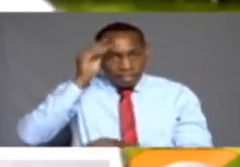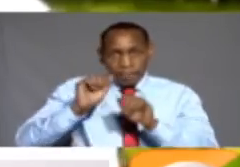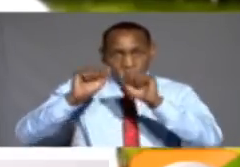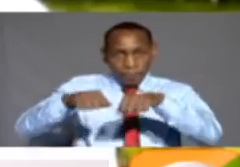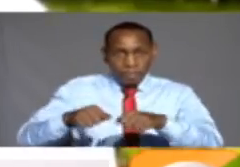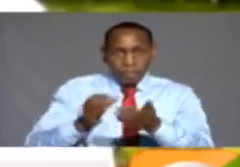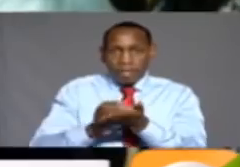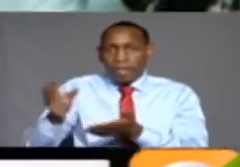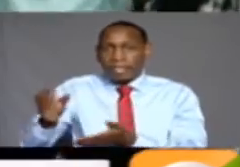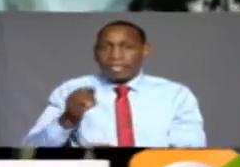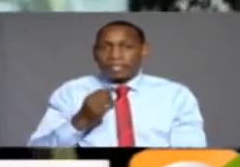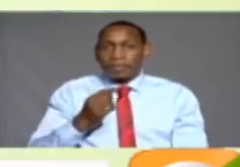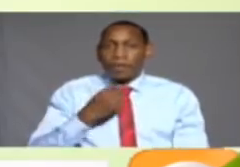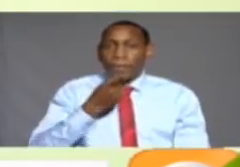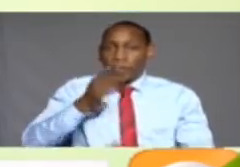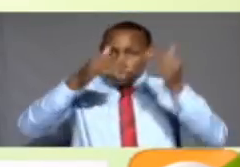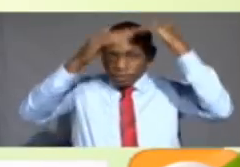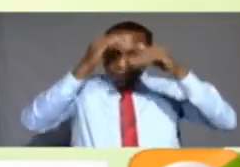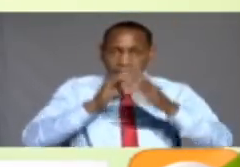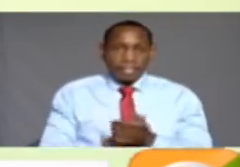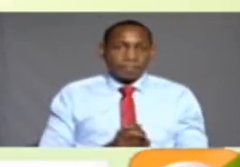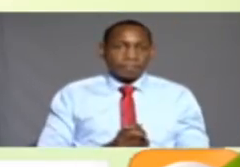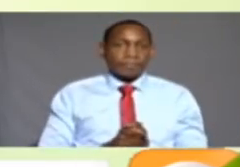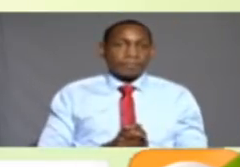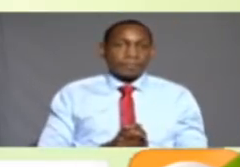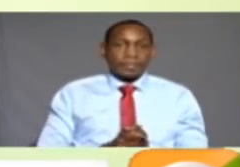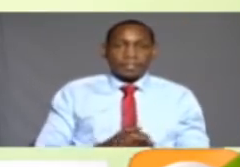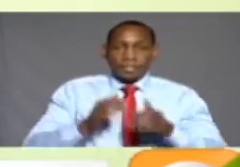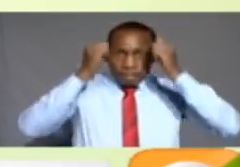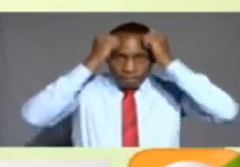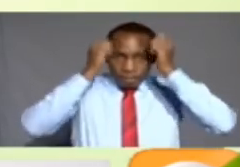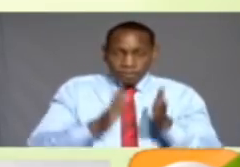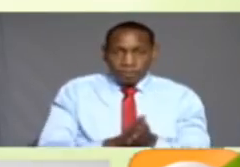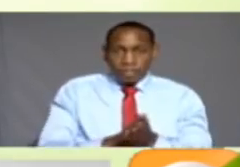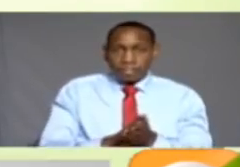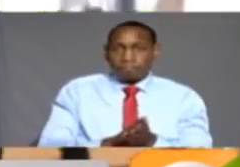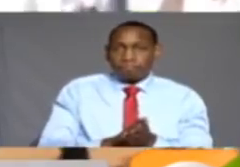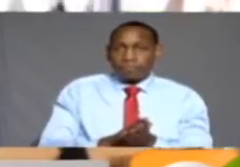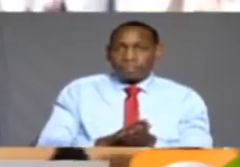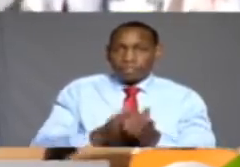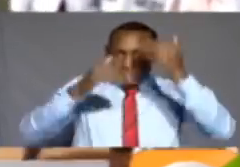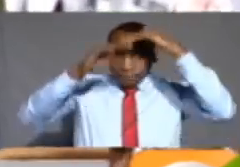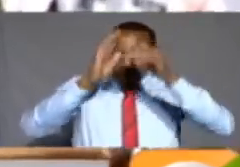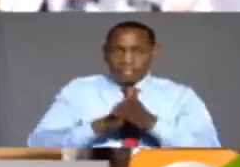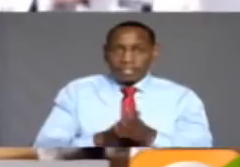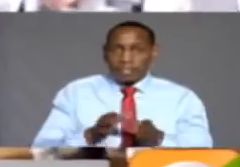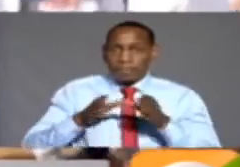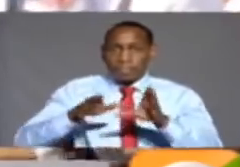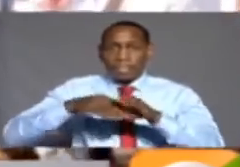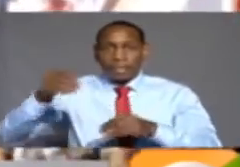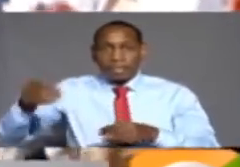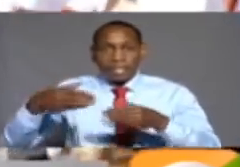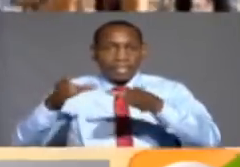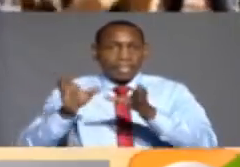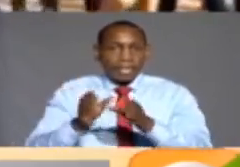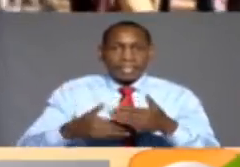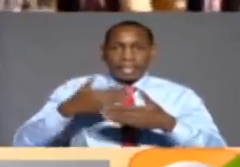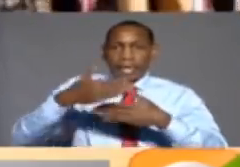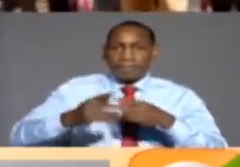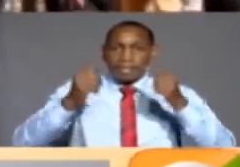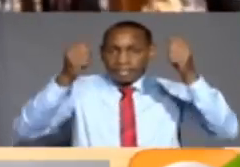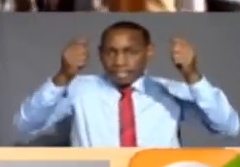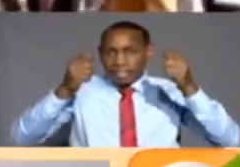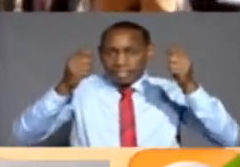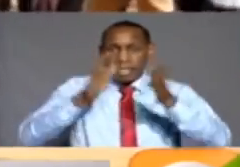to come to Moi University. Na huku wanafunzi wa chuo kikuu cha utabibu wakilazimika kukaa nje ya madarasa kufuatia mgomo